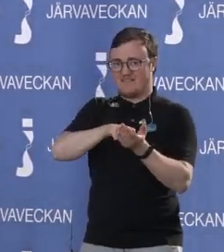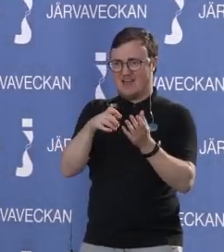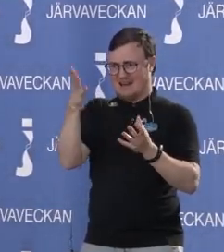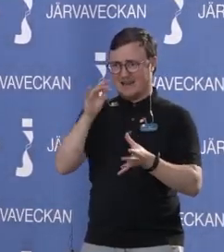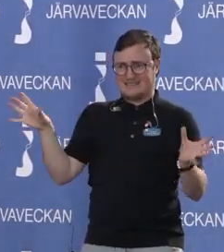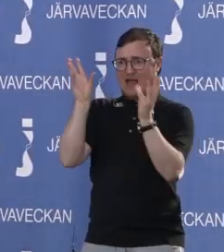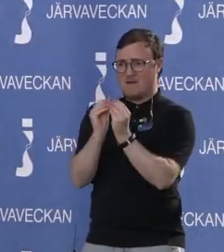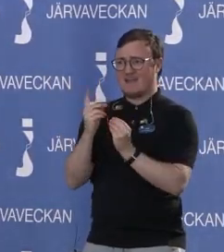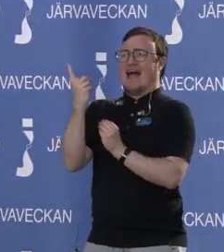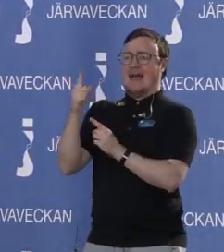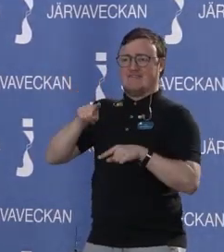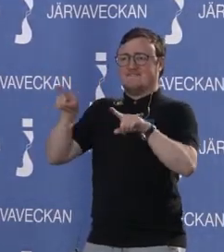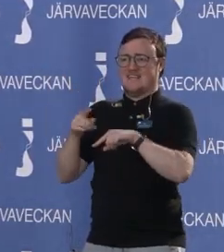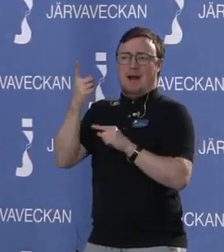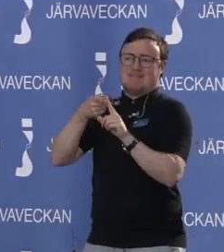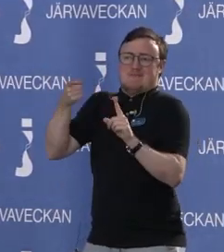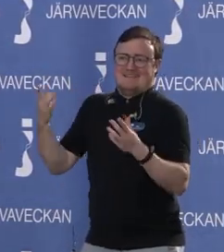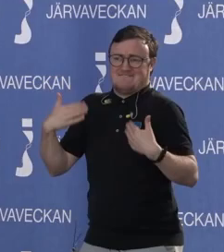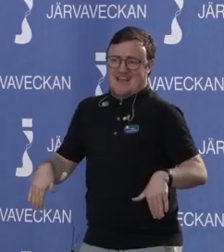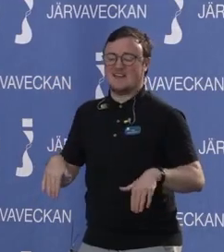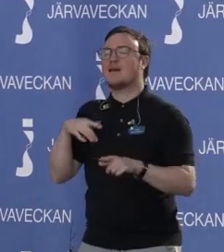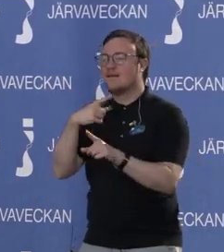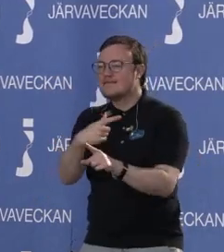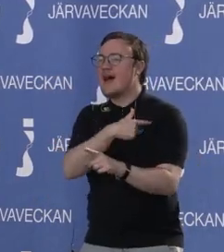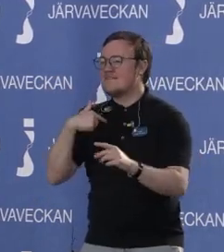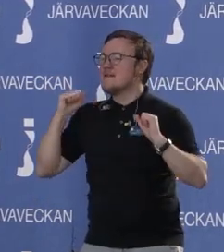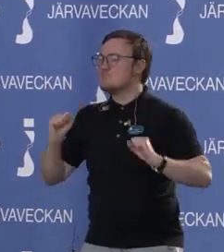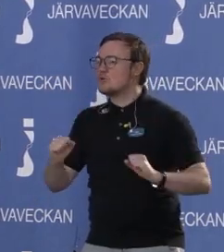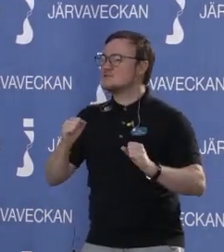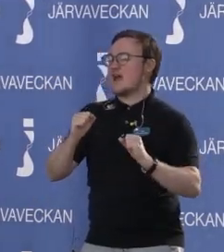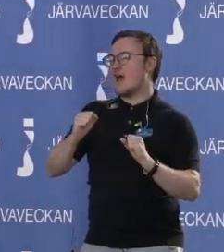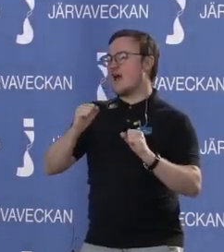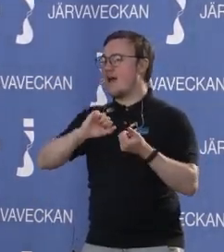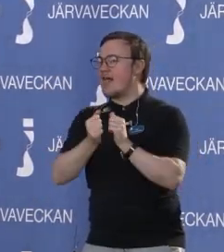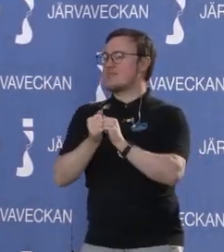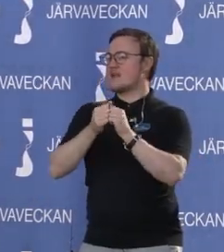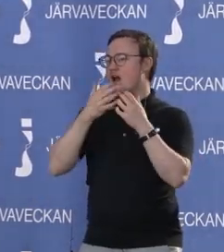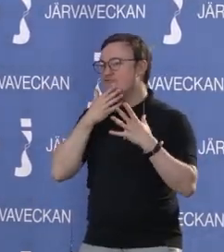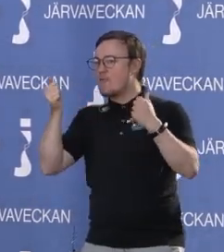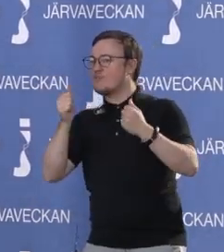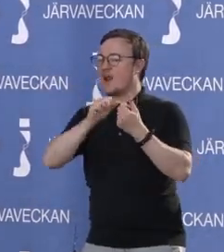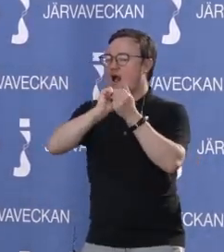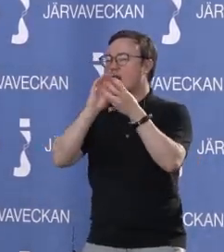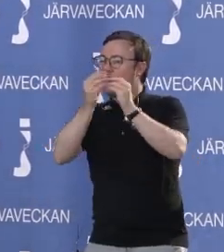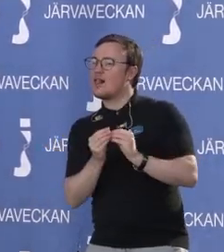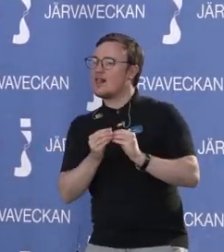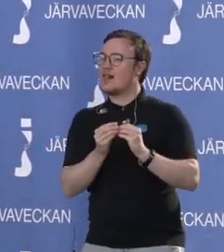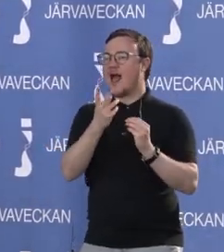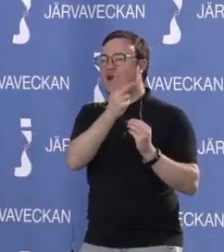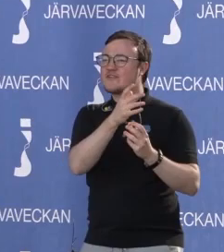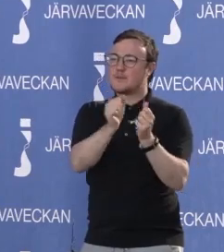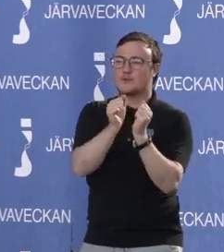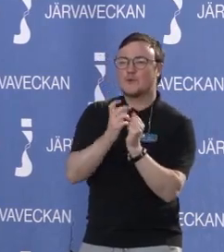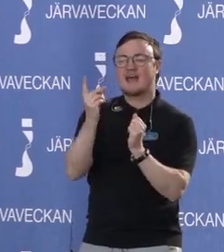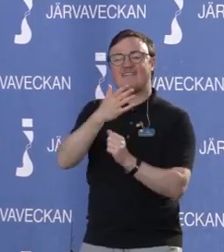Och där måste vi bli väldigt mycket bättre på att ta fram produkter och tjänster som attraherar unga, som de känner igen sig i.